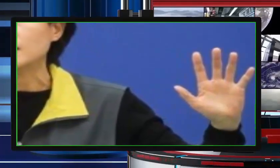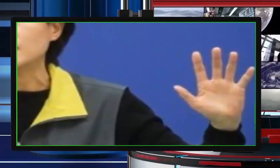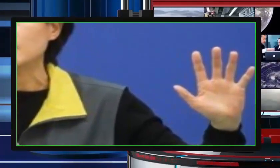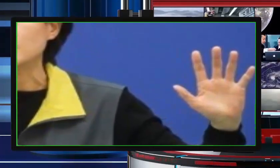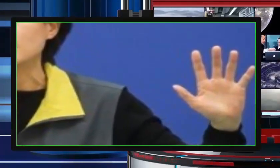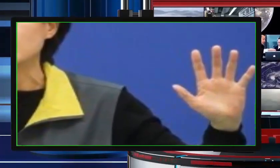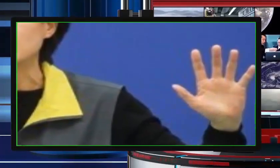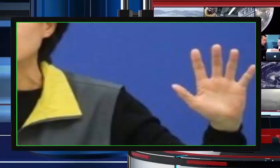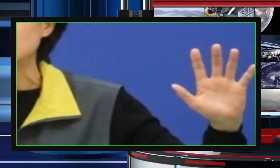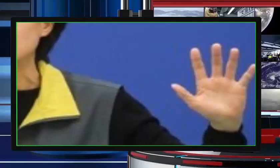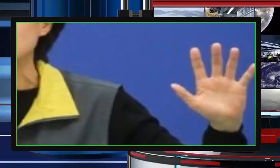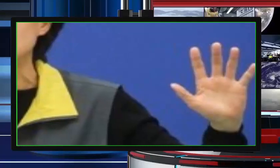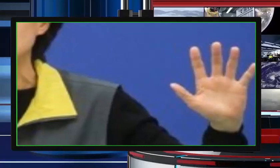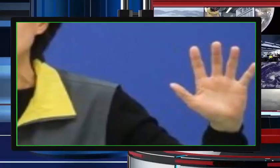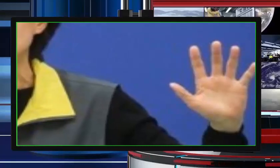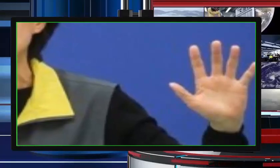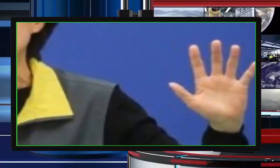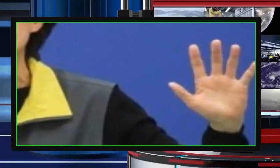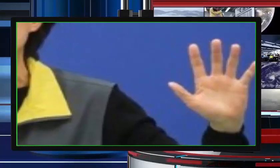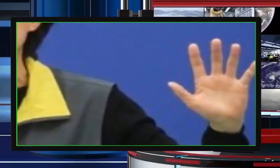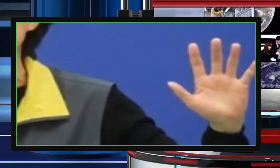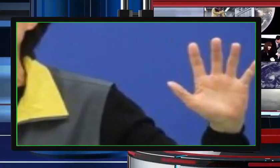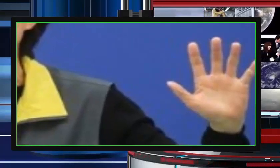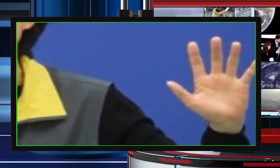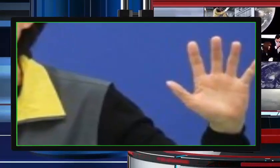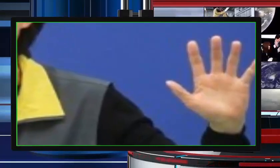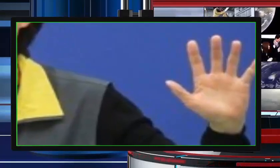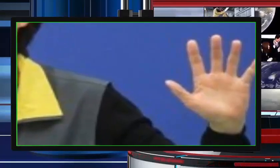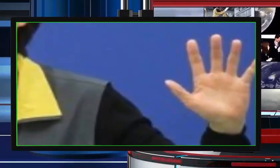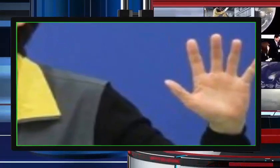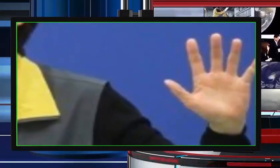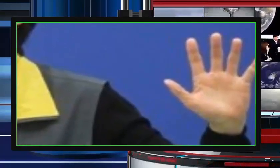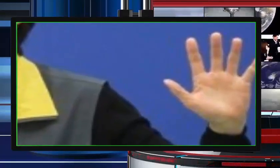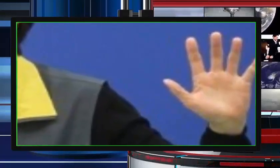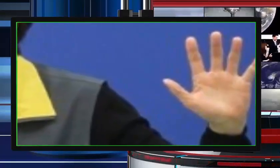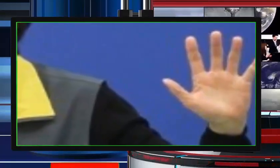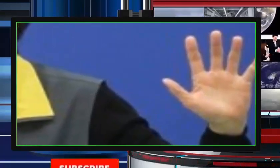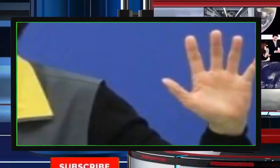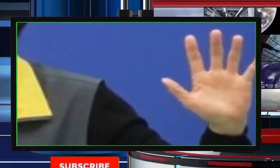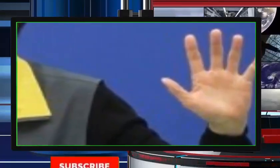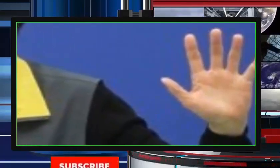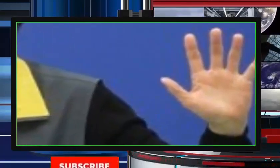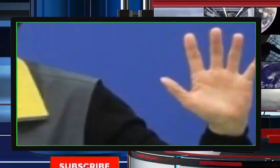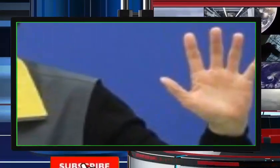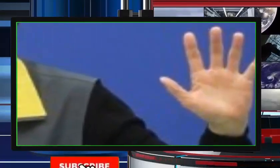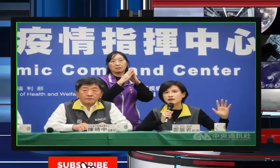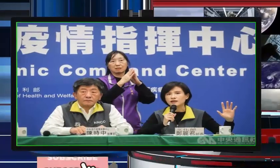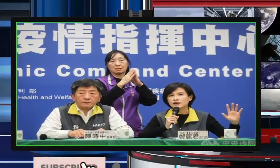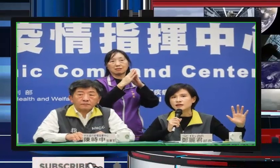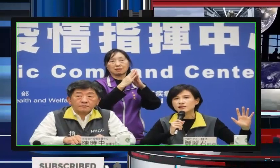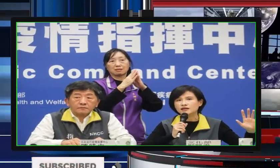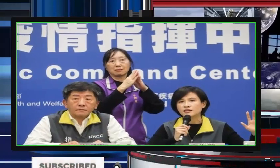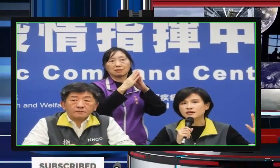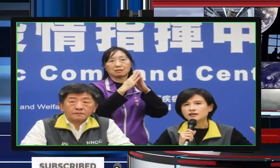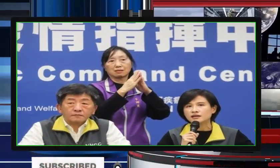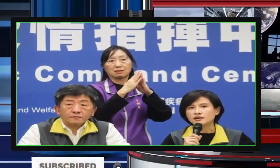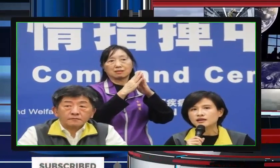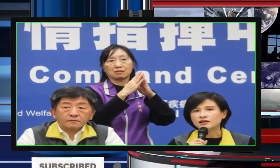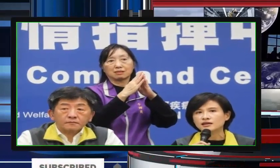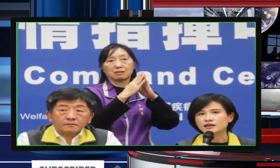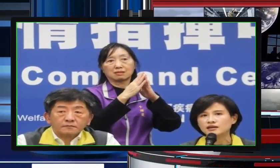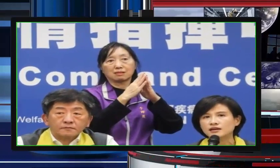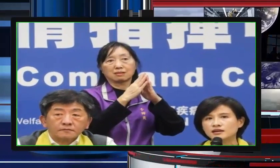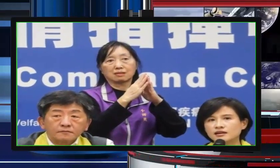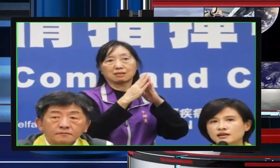离。这位音乐家两日搭乘长荣航空 BR315 自桃园机场出发，3日抵